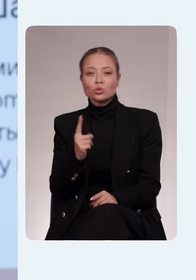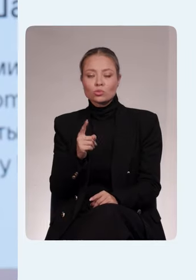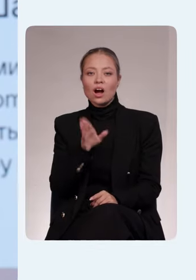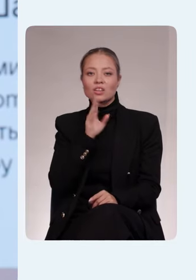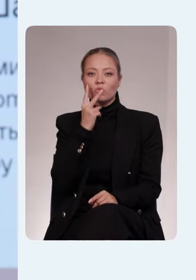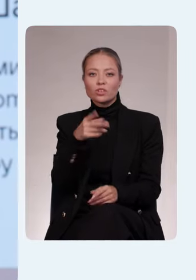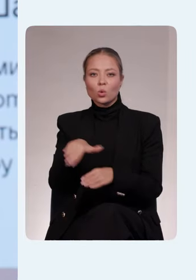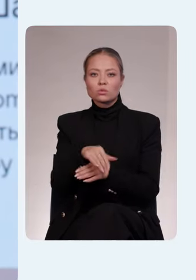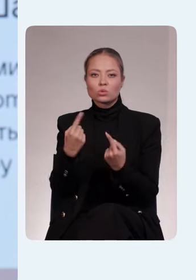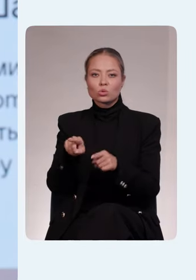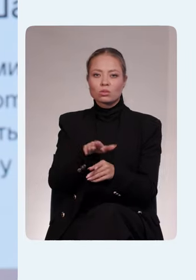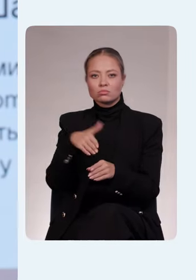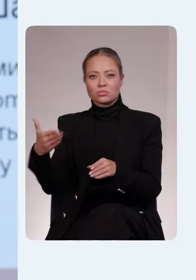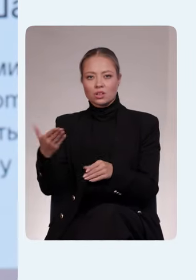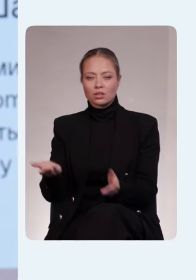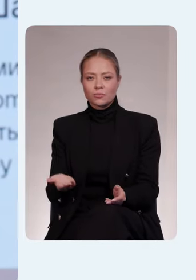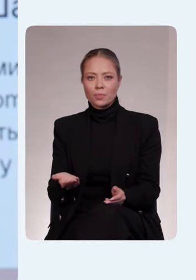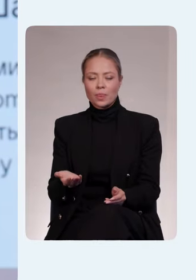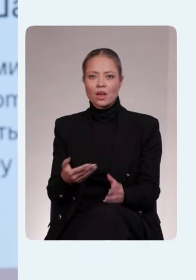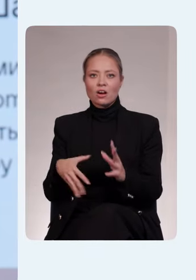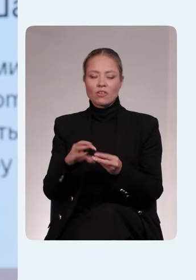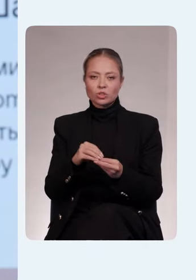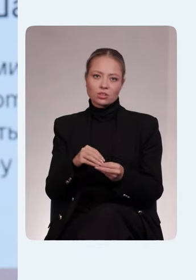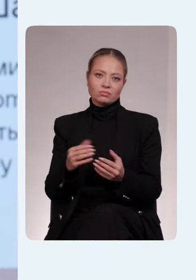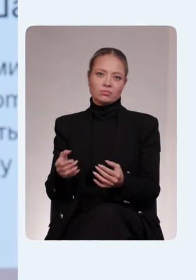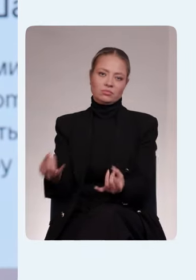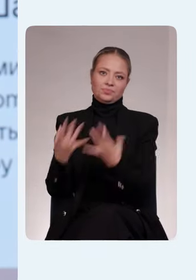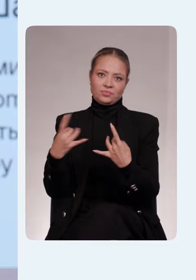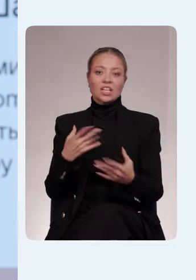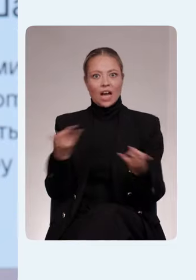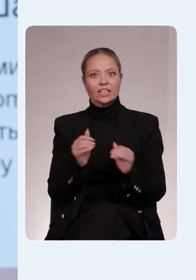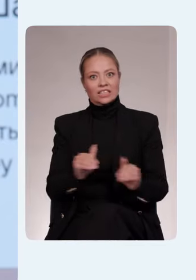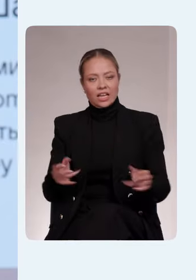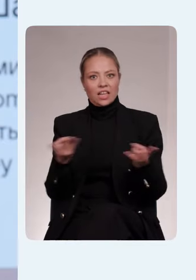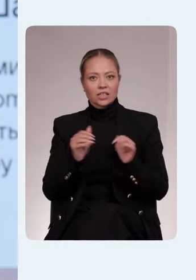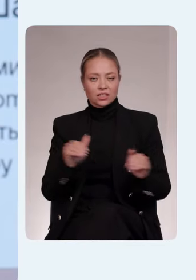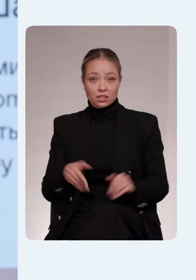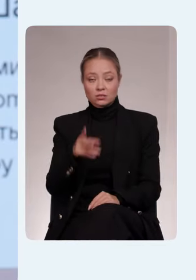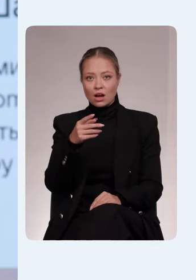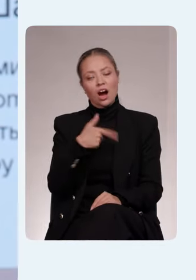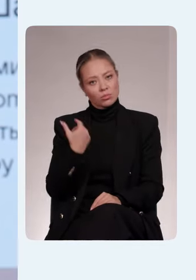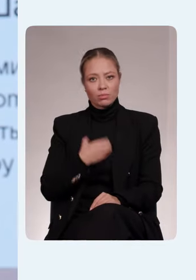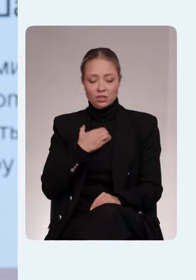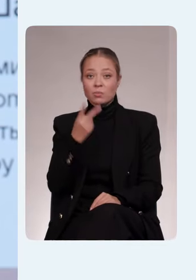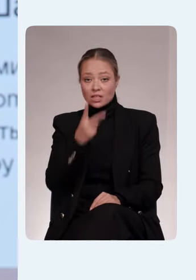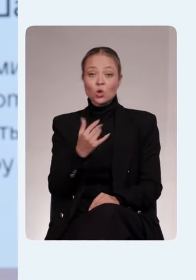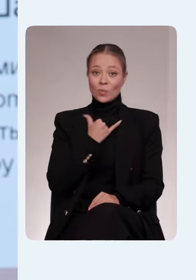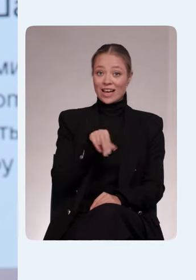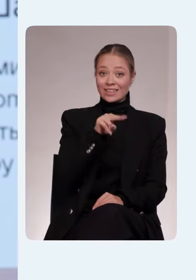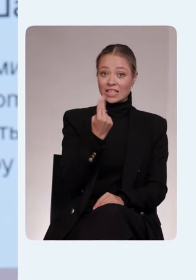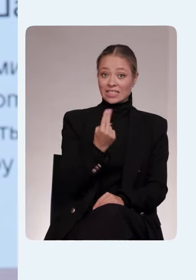Да. И ну, нам говорят, что уже пора заводить детей, а мы боимся. Посмотрите, у меня ДЦП, а у нее биполярное